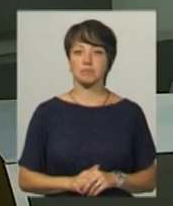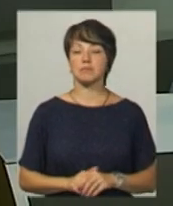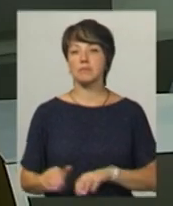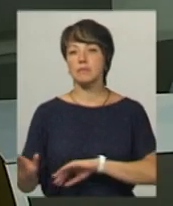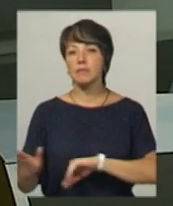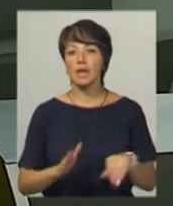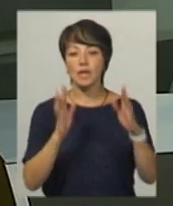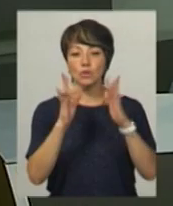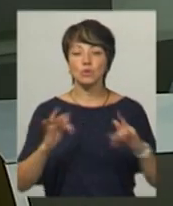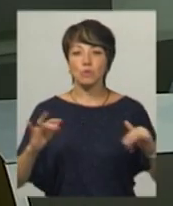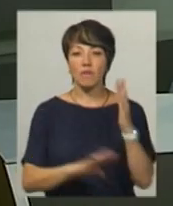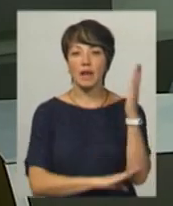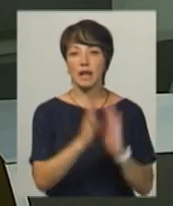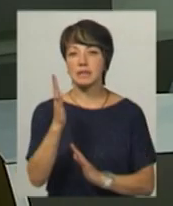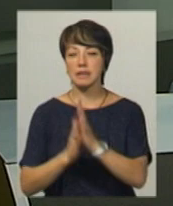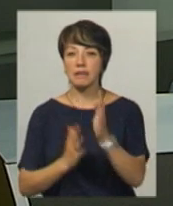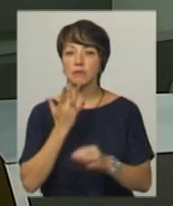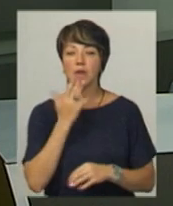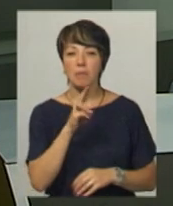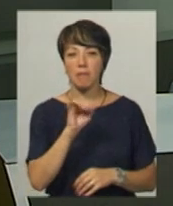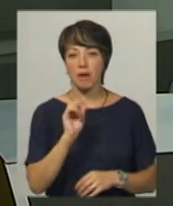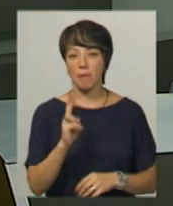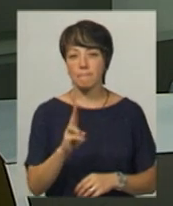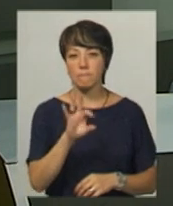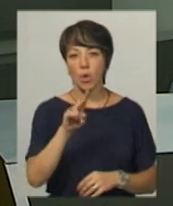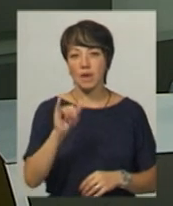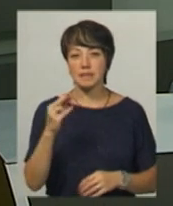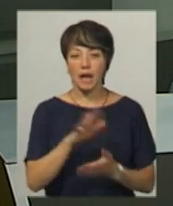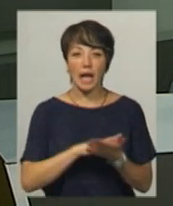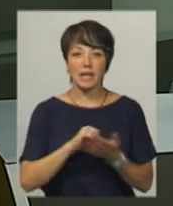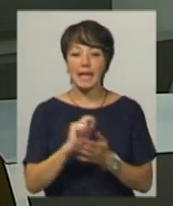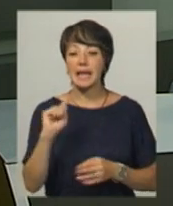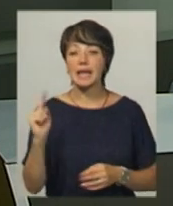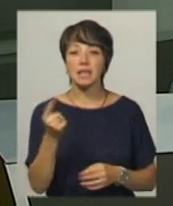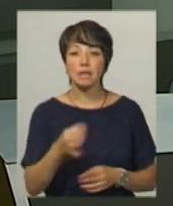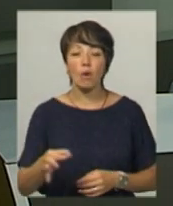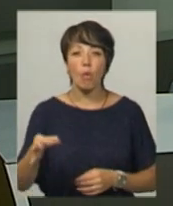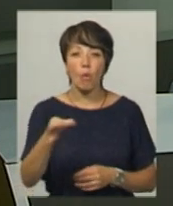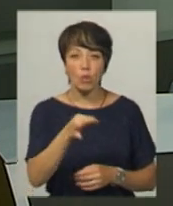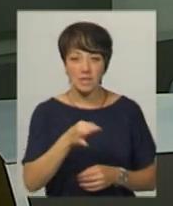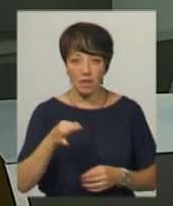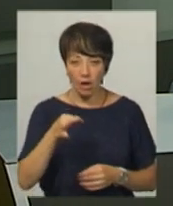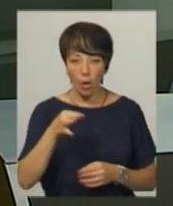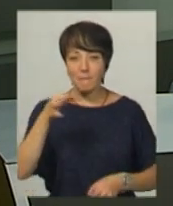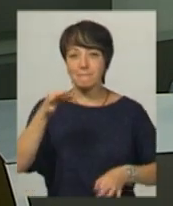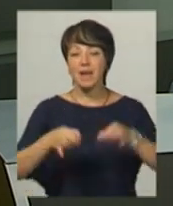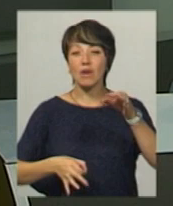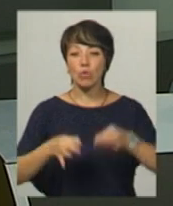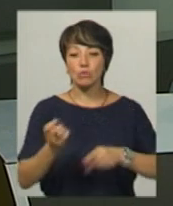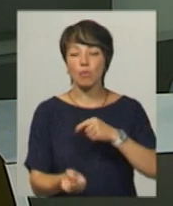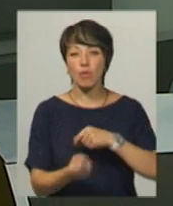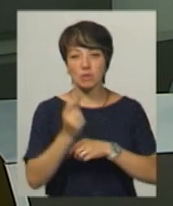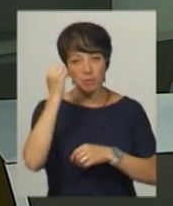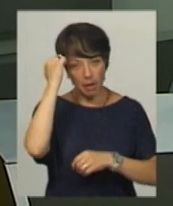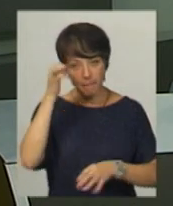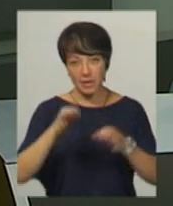Соснові ліси Національного природного парку Мале Полісся гинуть, а єдине на Хмельниччині озеро природного походження – пам'ятка природи